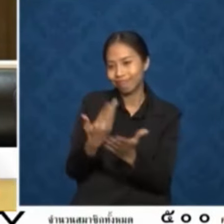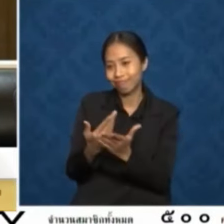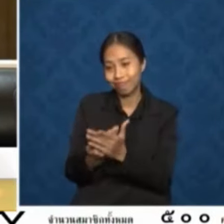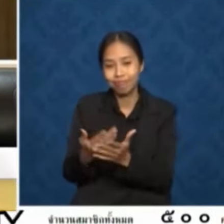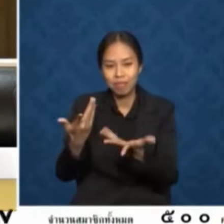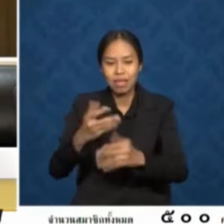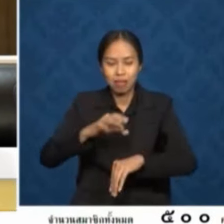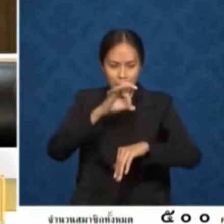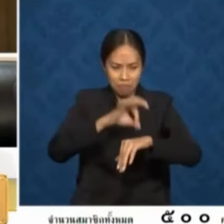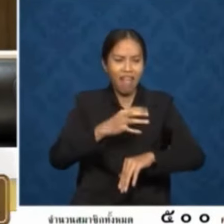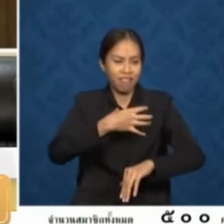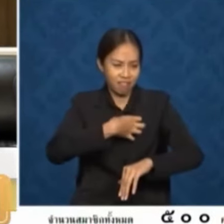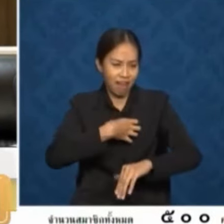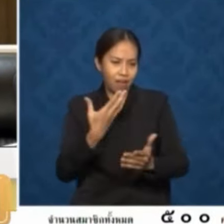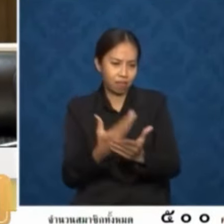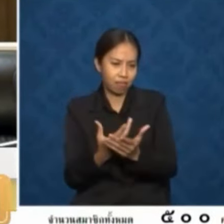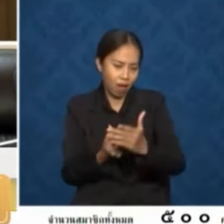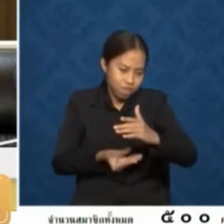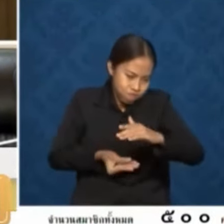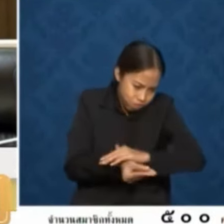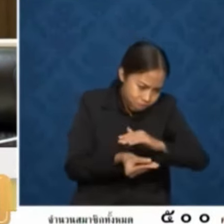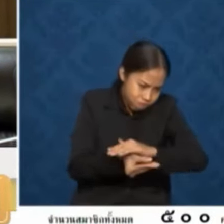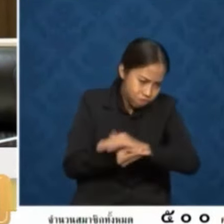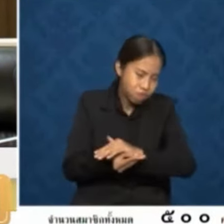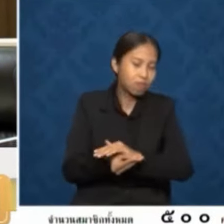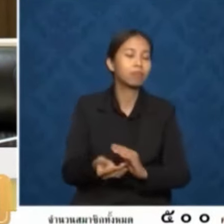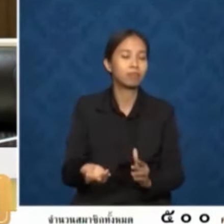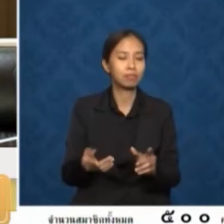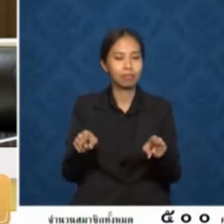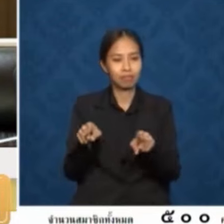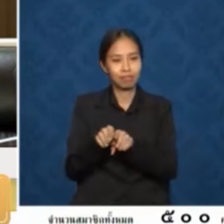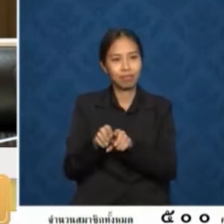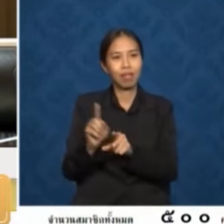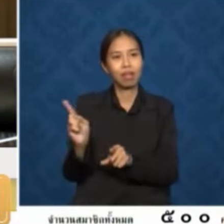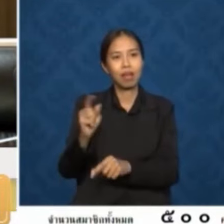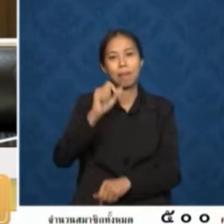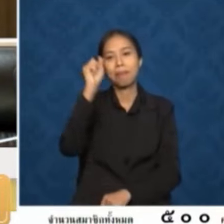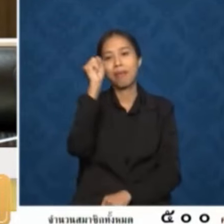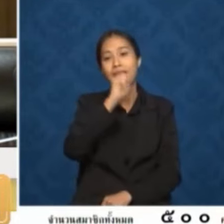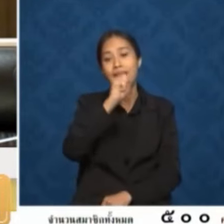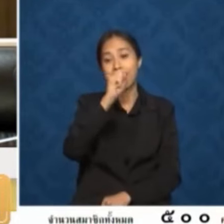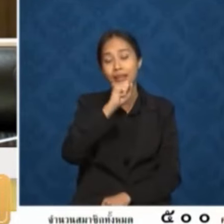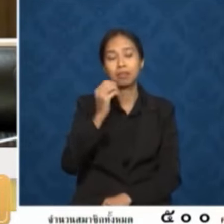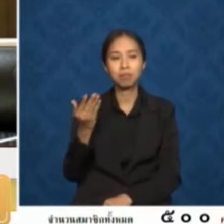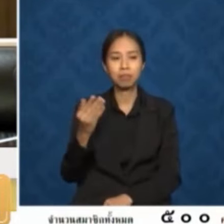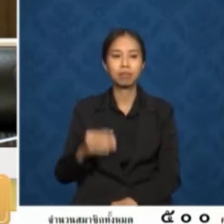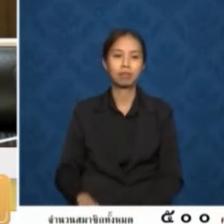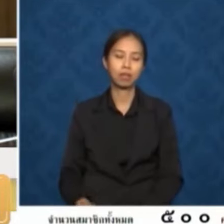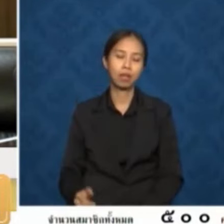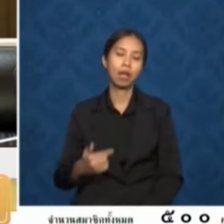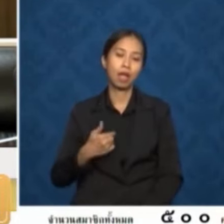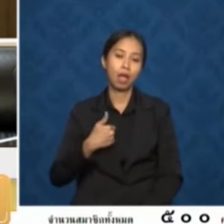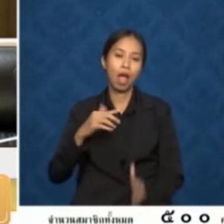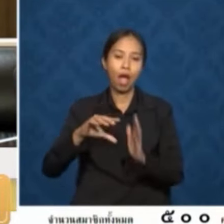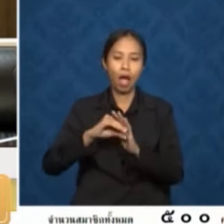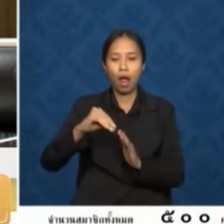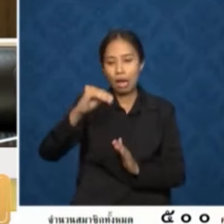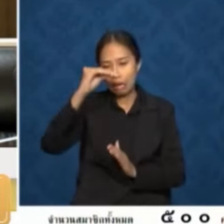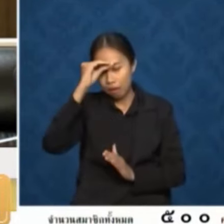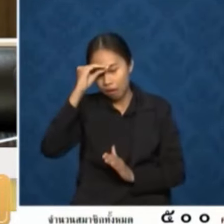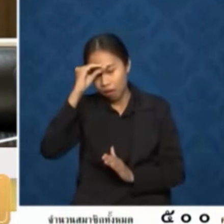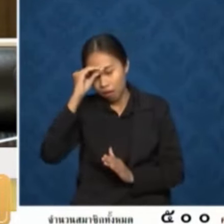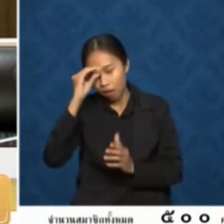ตำแหน่งเป็นหลักแสนหลักล้านบาทเหมือนเพลงที่เขาร้องว่าอุตส่าห์เล่าเรียนมาแทบต